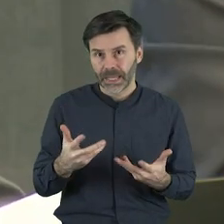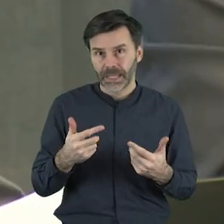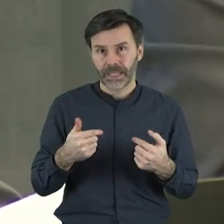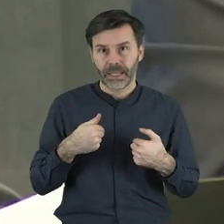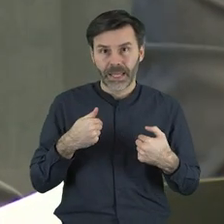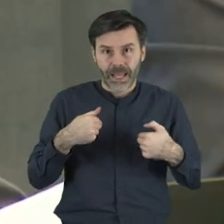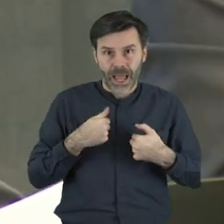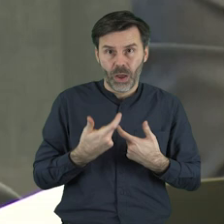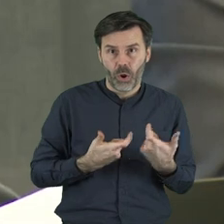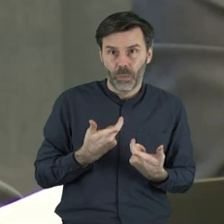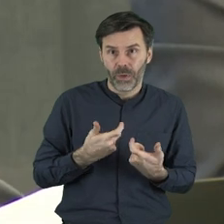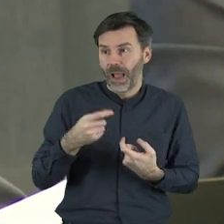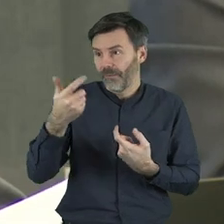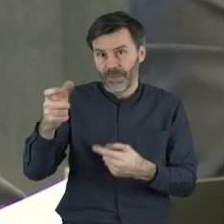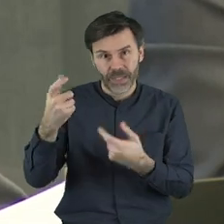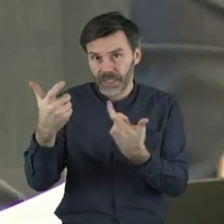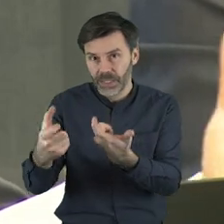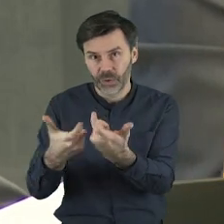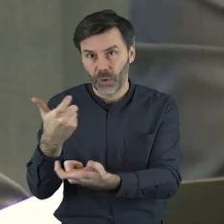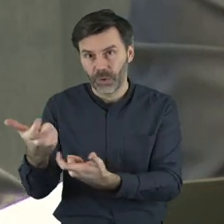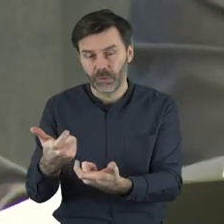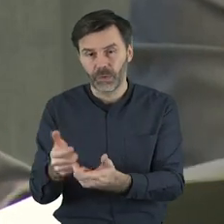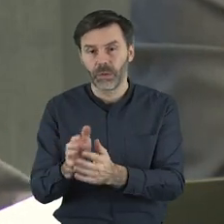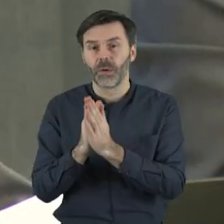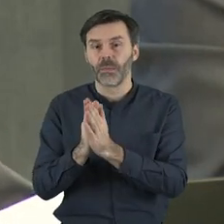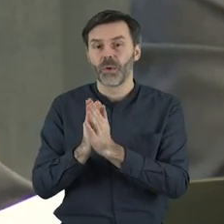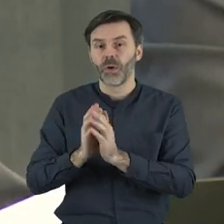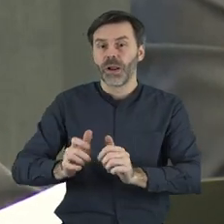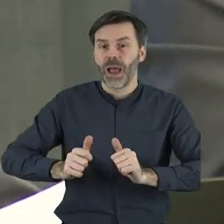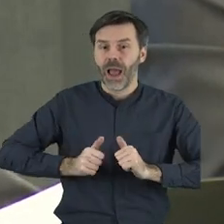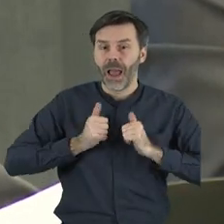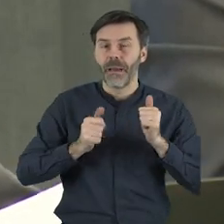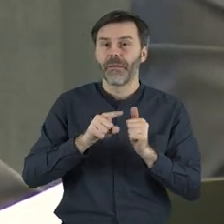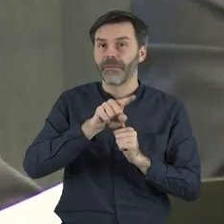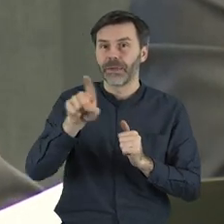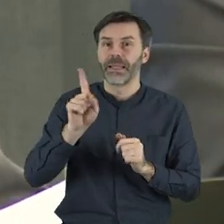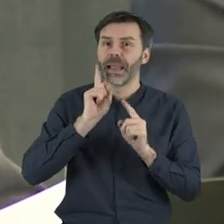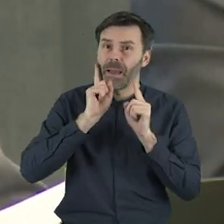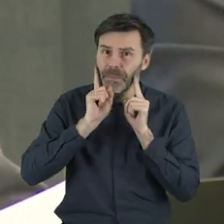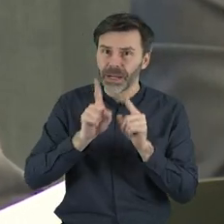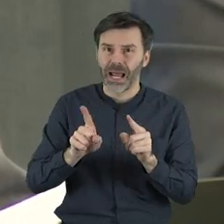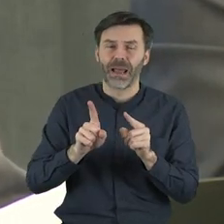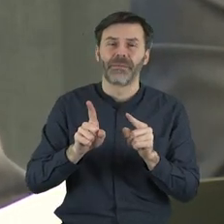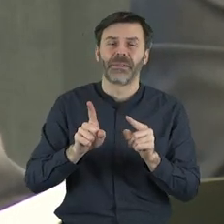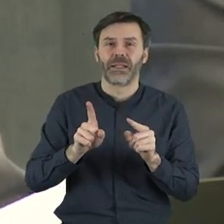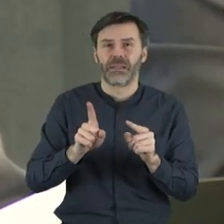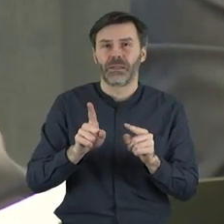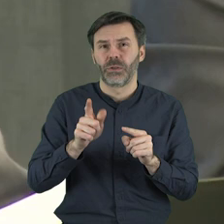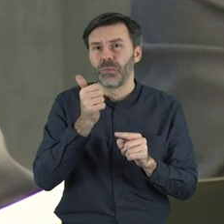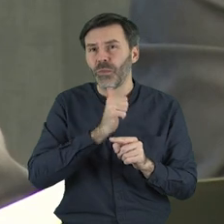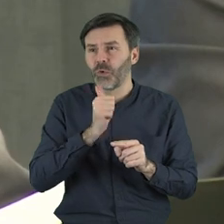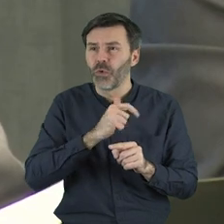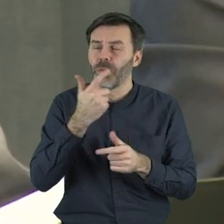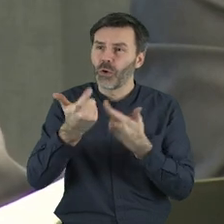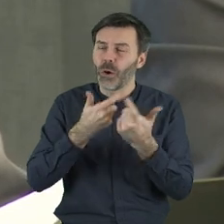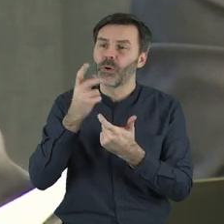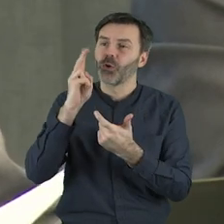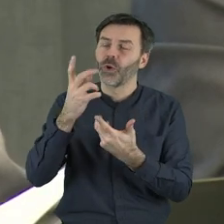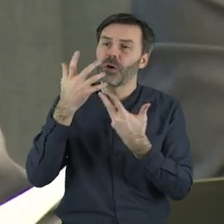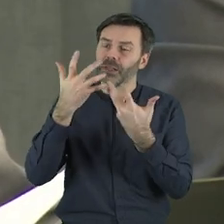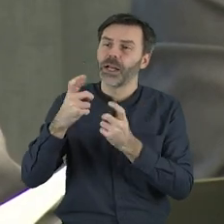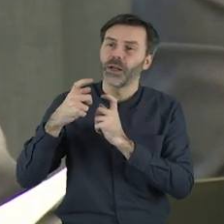Apeluję do Was, żebyście naprawdę sprawili, żeby ten oferent złożył ofertę na cały ten okres, który my